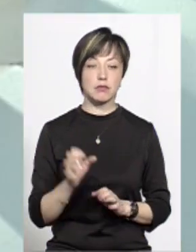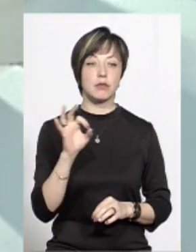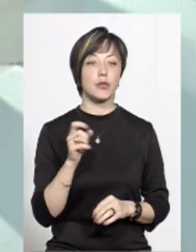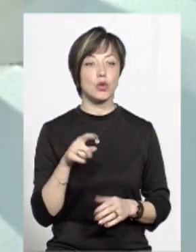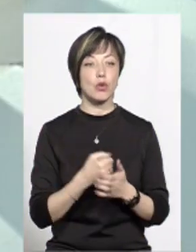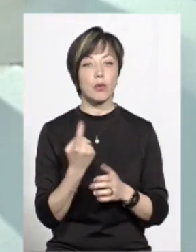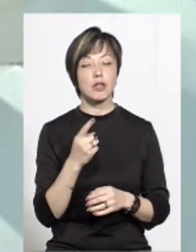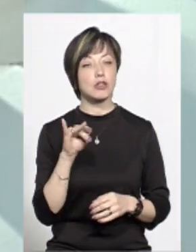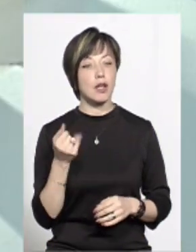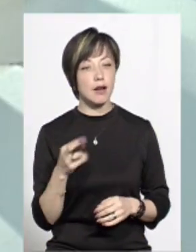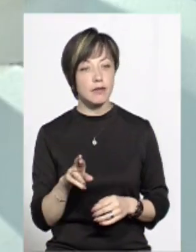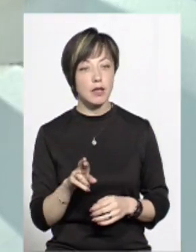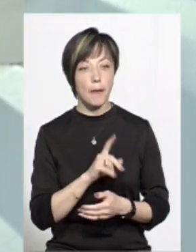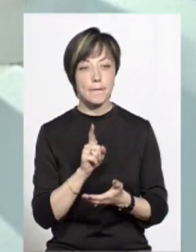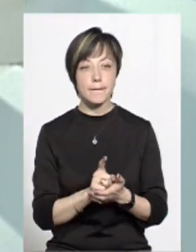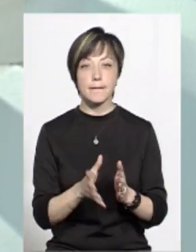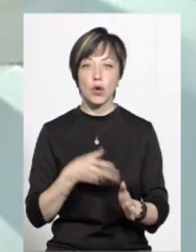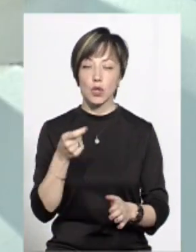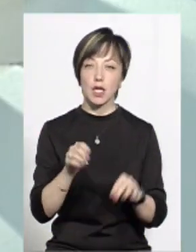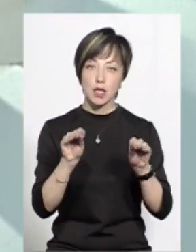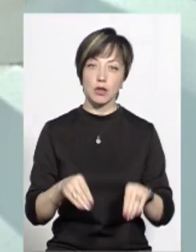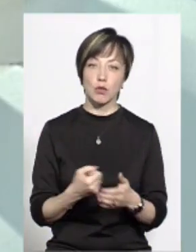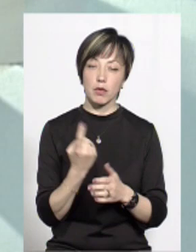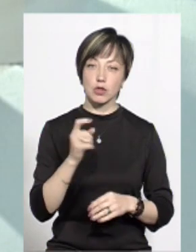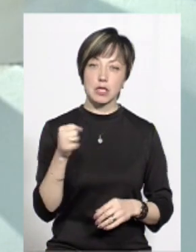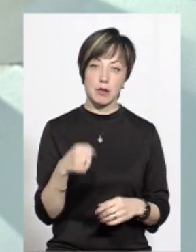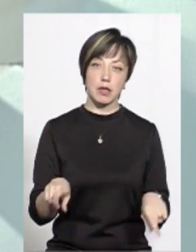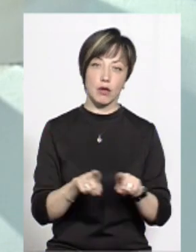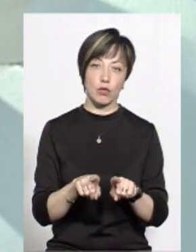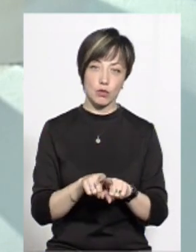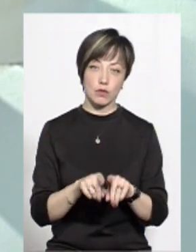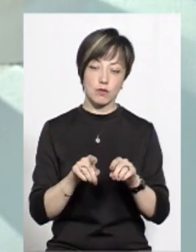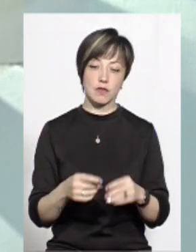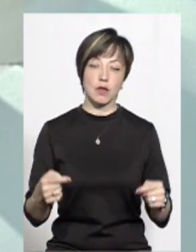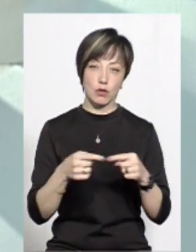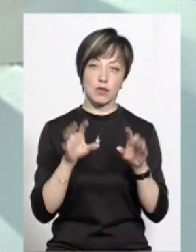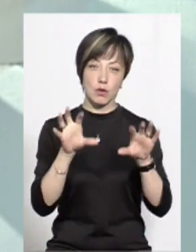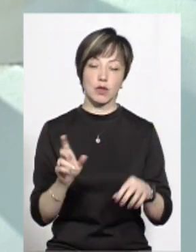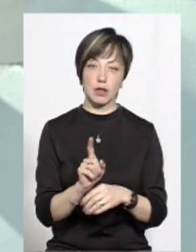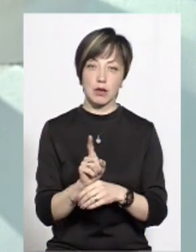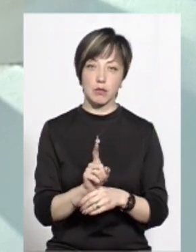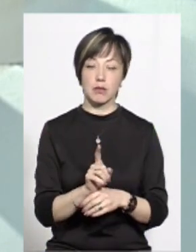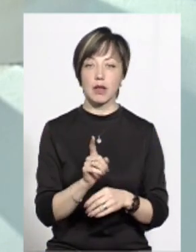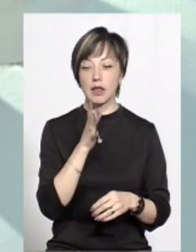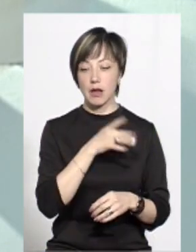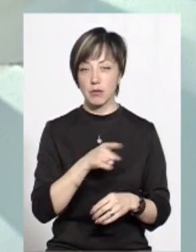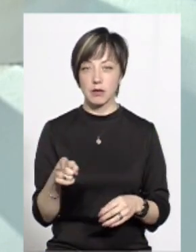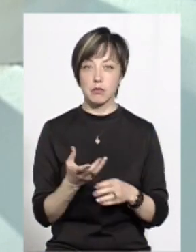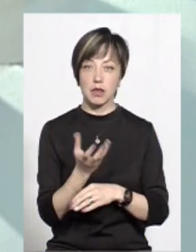те, що до 1 травня потрібно подати цю декларацію, до 1 серпня також встановлений законодавством термін сплатити